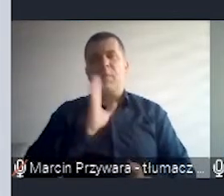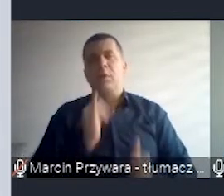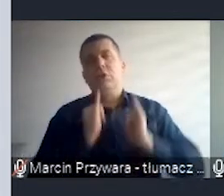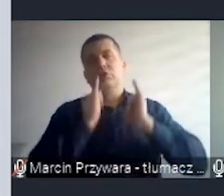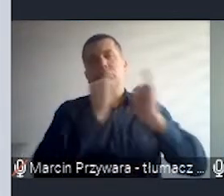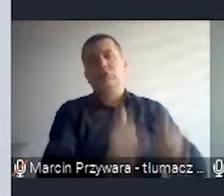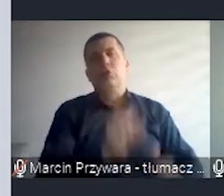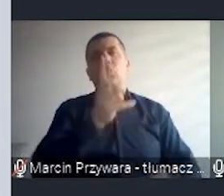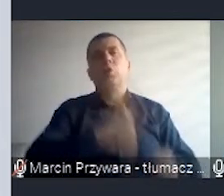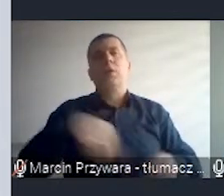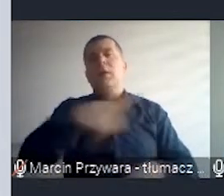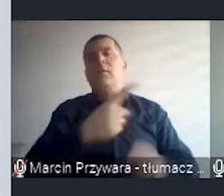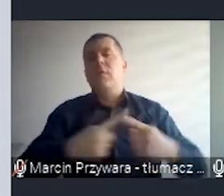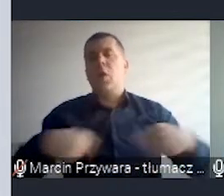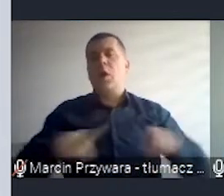określonych wykonawców.